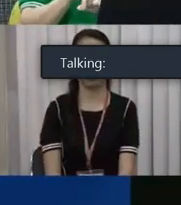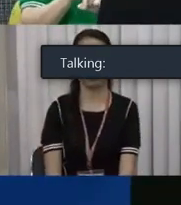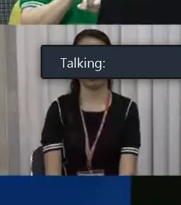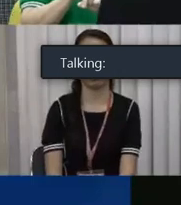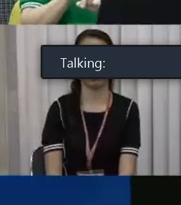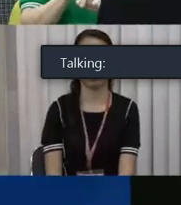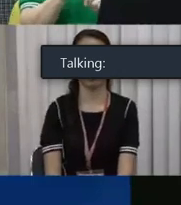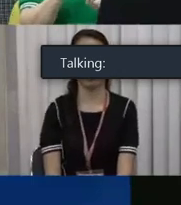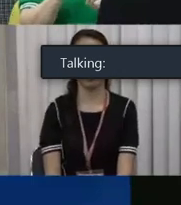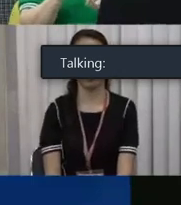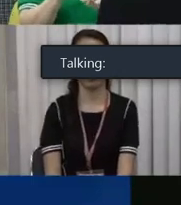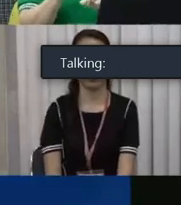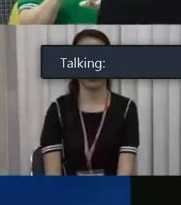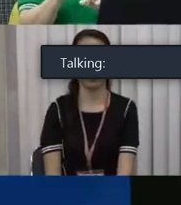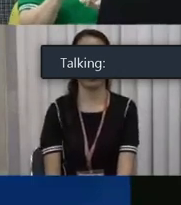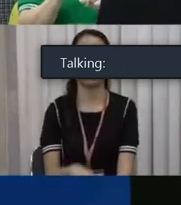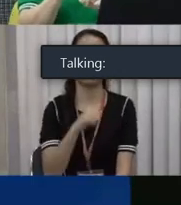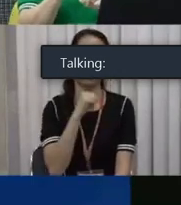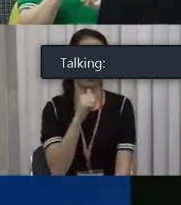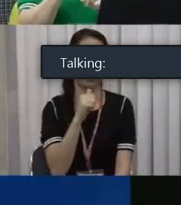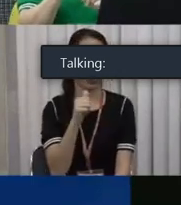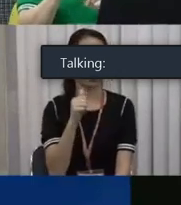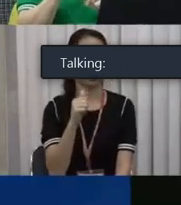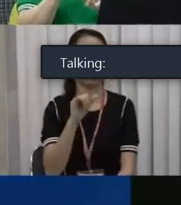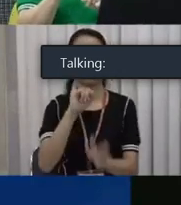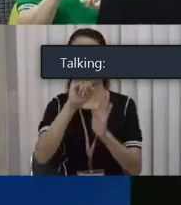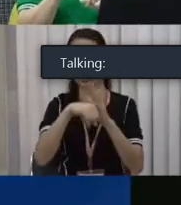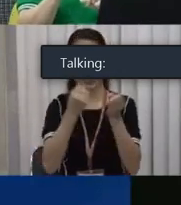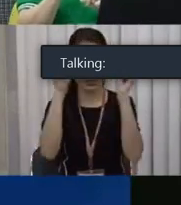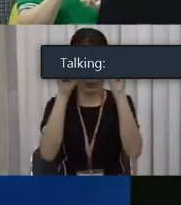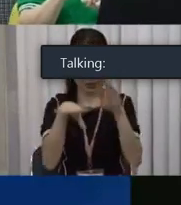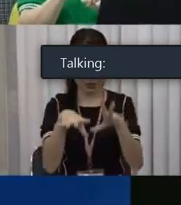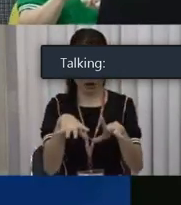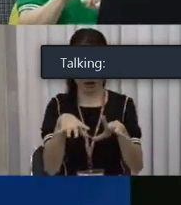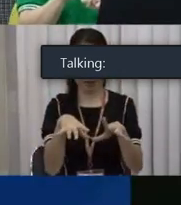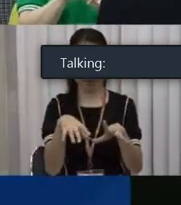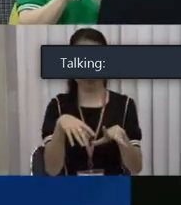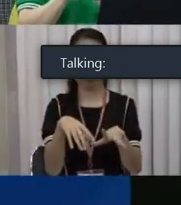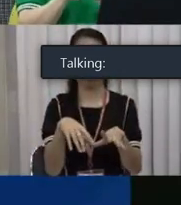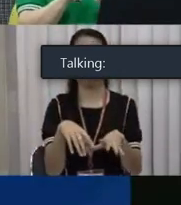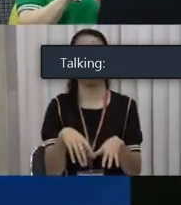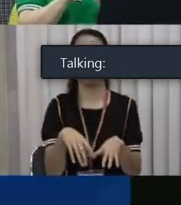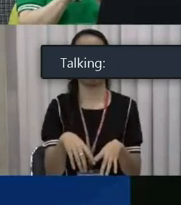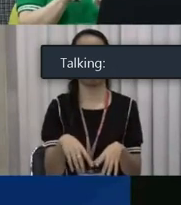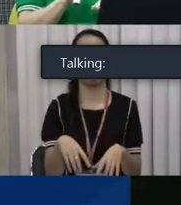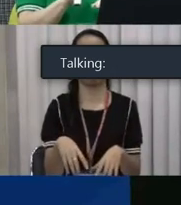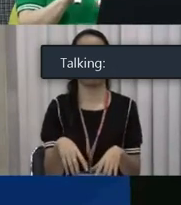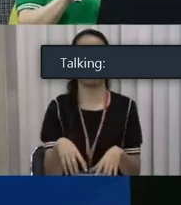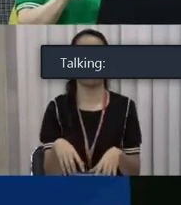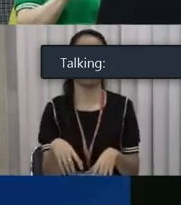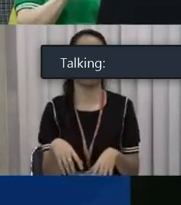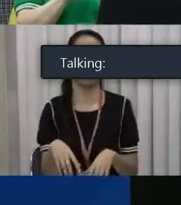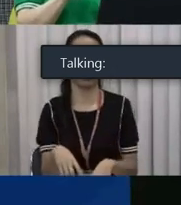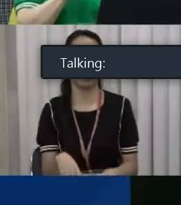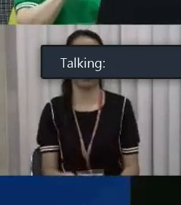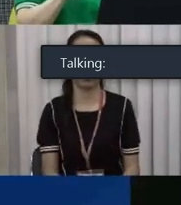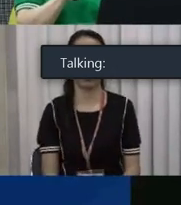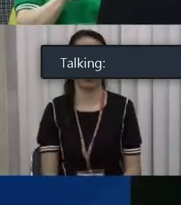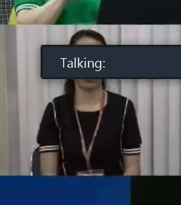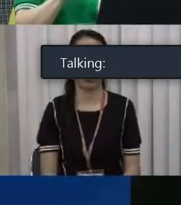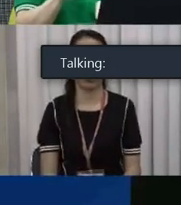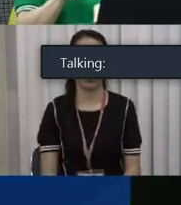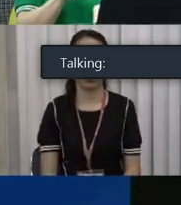Oh, dili na gyud ta mo drop. Kay drop na da ano during sa lockdown. Shop till